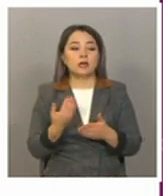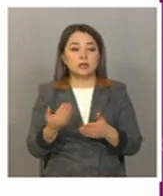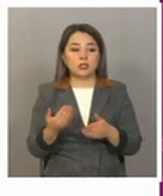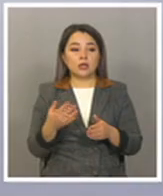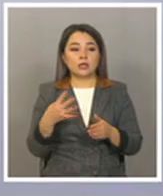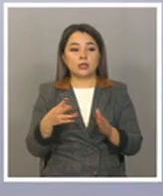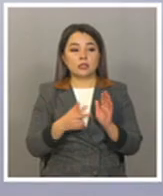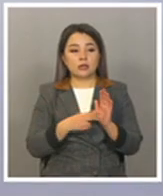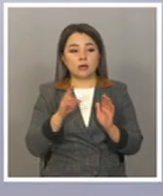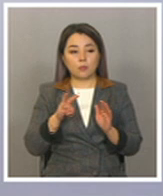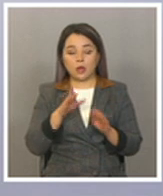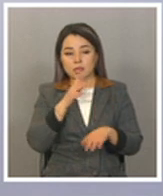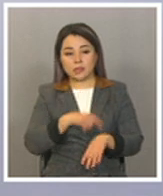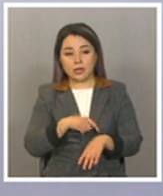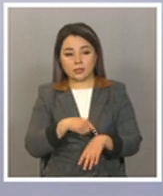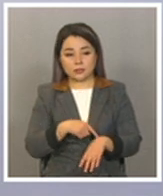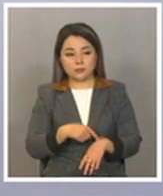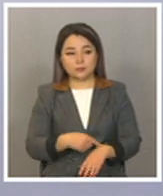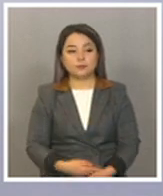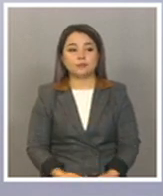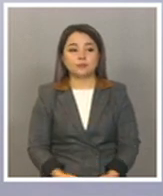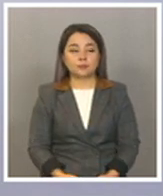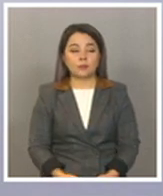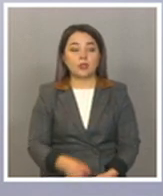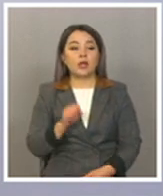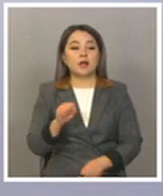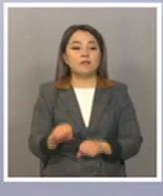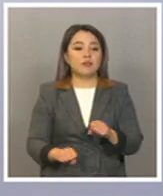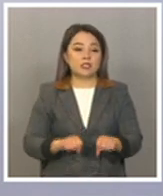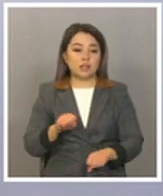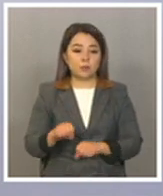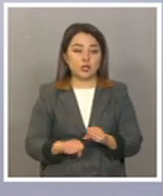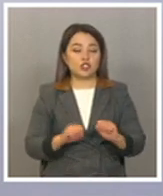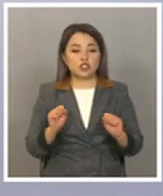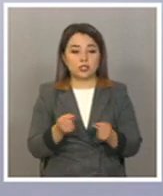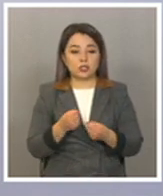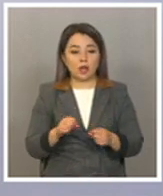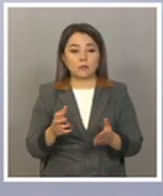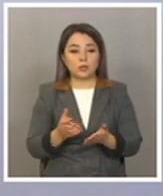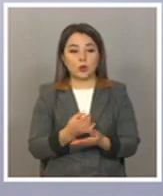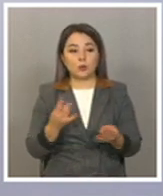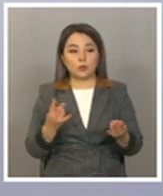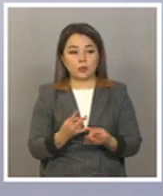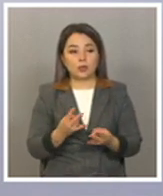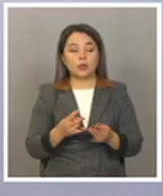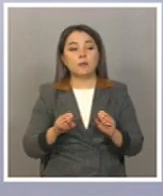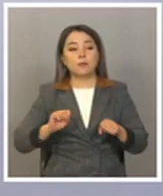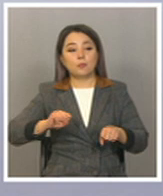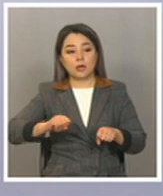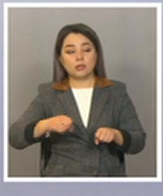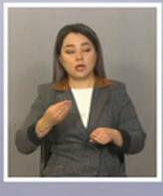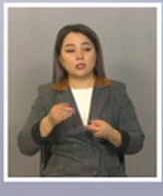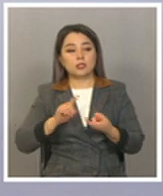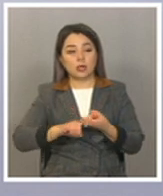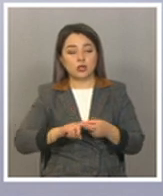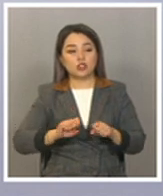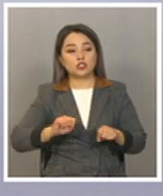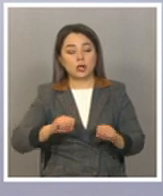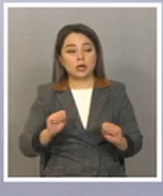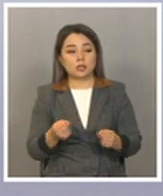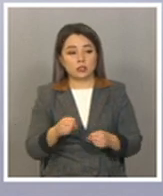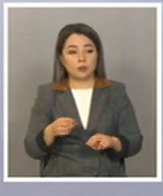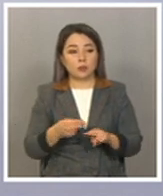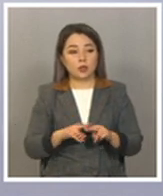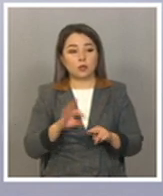екен. Сонда велосипедшінің жылдамдығын табу үшін біз осы мотоциклшының жылдамдығын